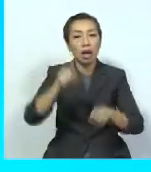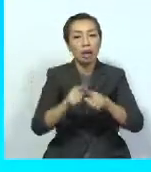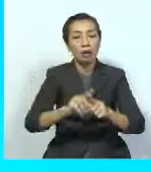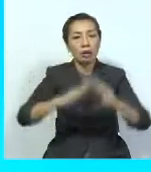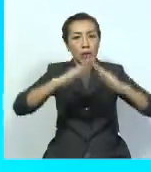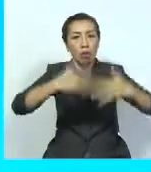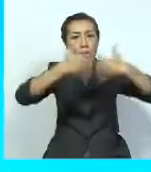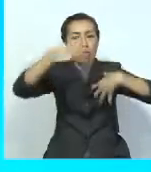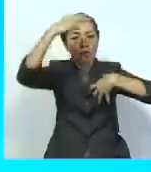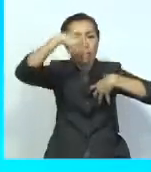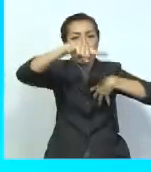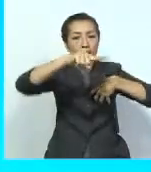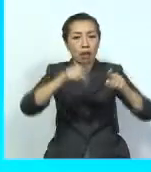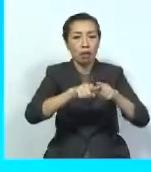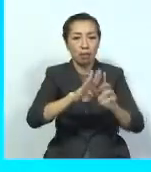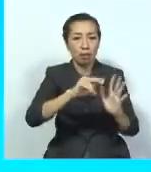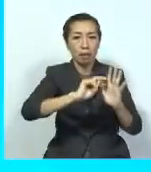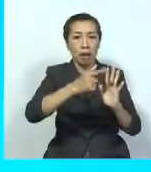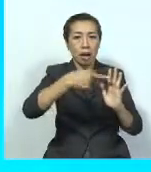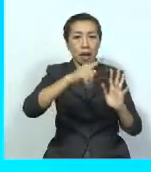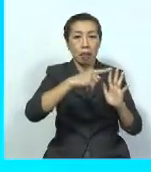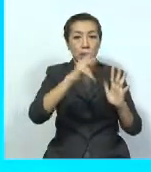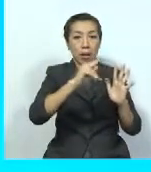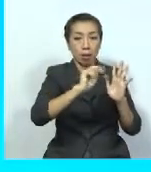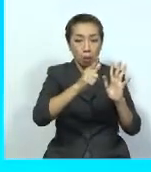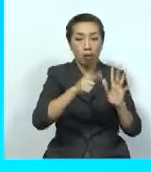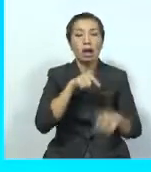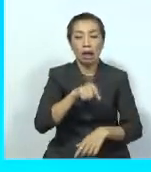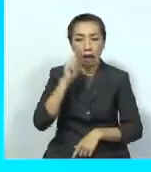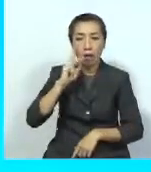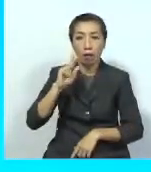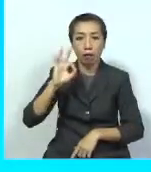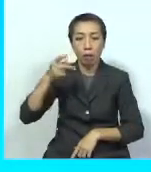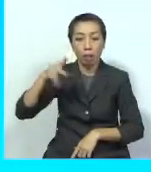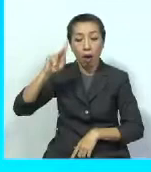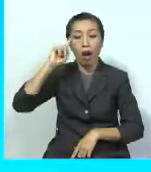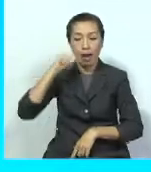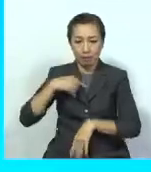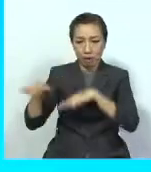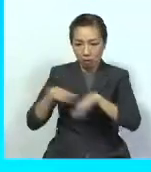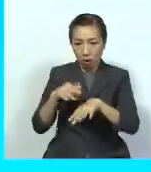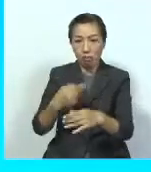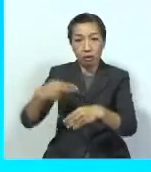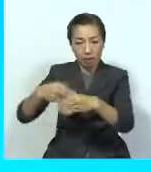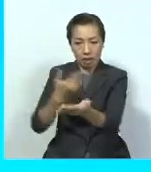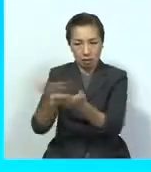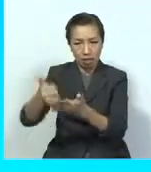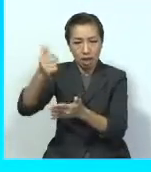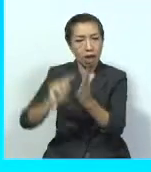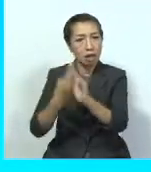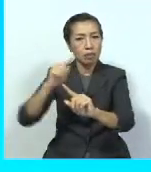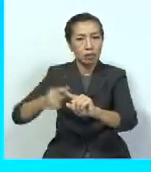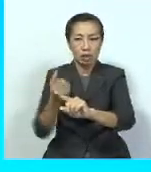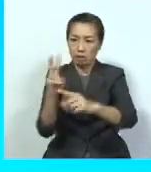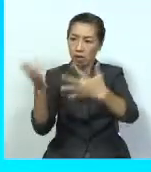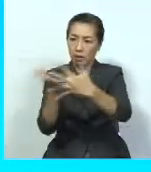ไฟฟ้าบางปะกงจังหวัดฉะเชิงเทรากฟผ.ก็ได้เร่งดำเนินการในเรื่องนี้แล้วก็พร้อมจะรับซื้อน้ำมันปาล์มดิบตั้งแต่กลางเดือนธันวาค